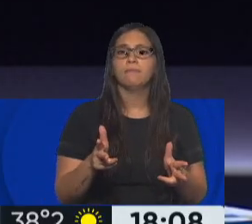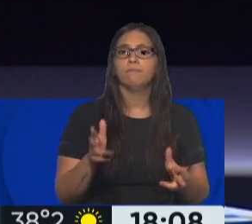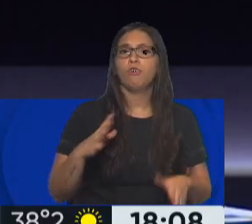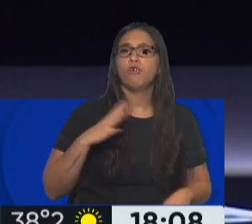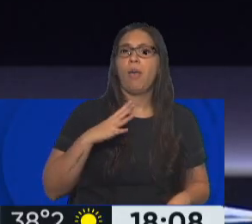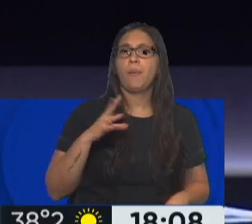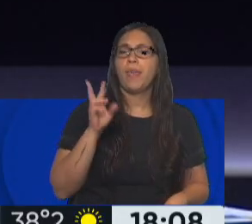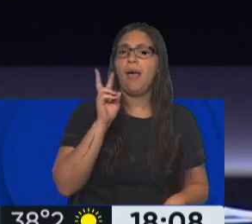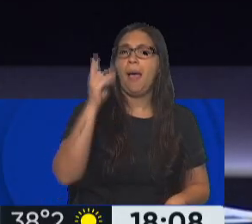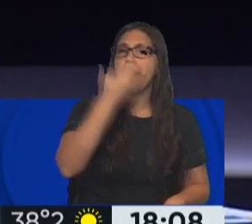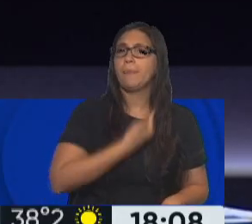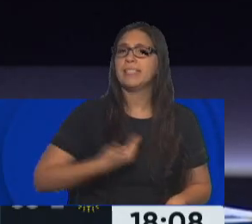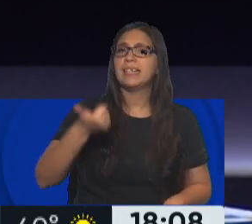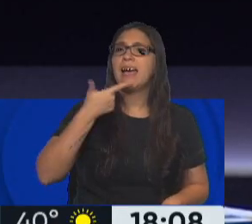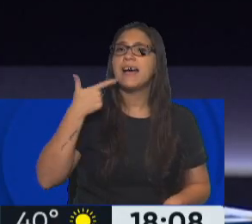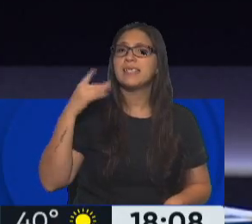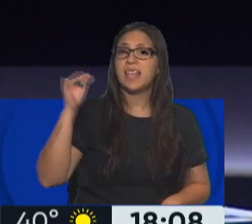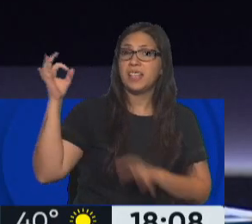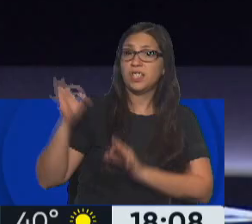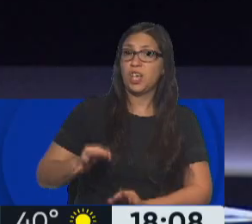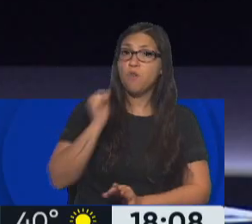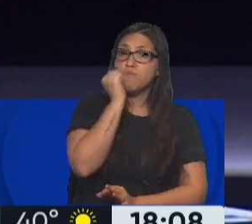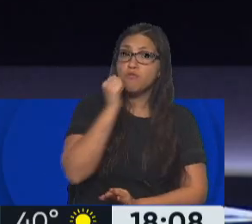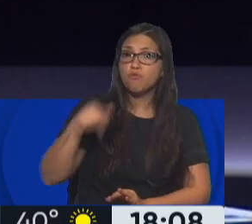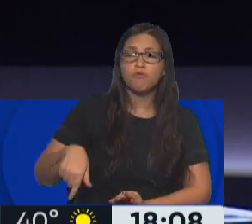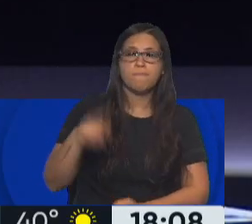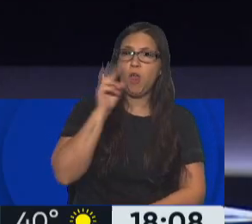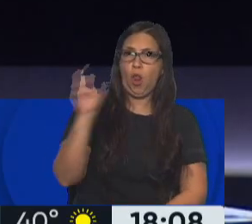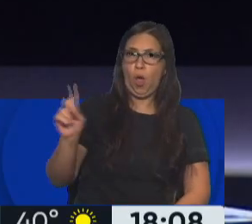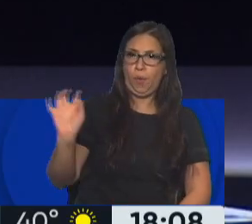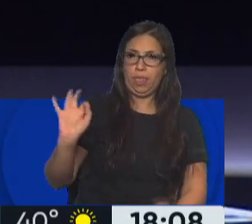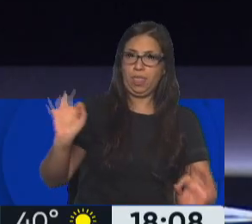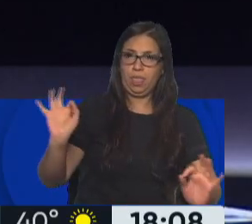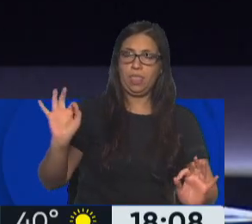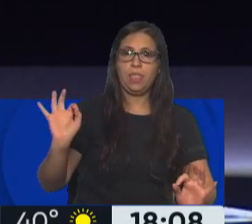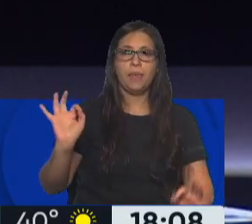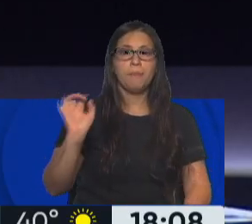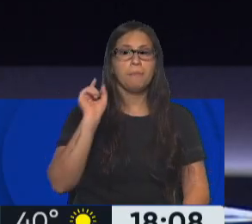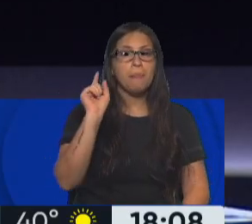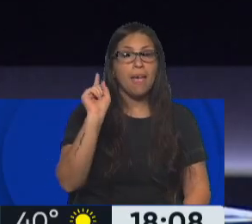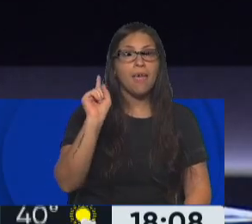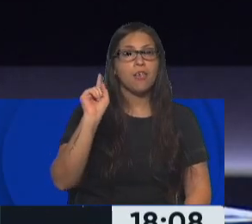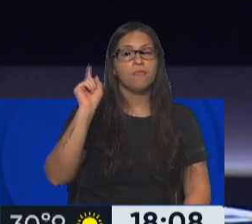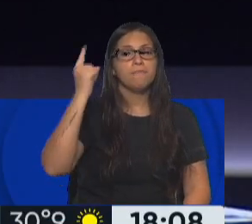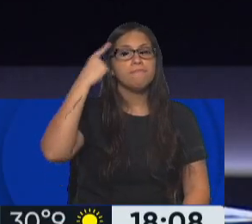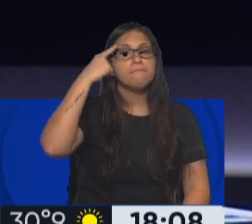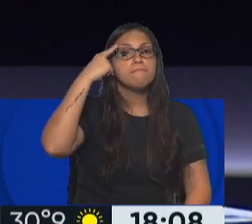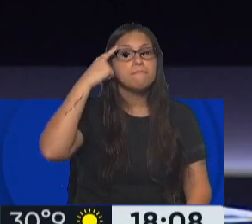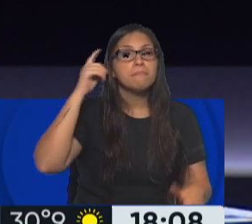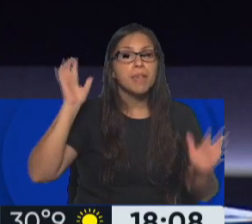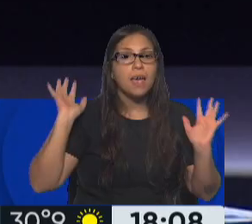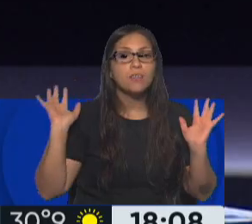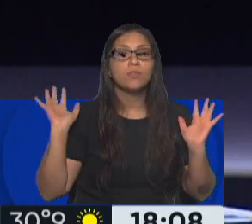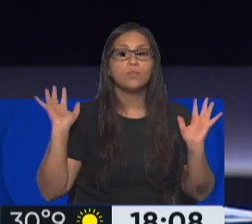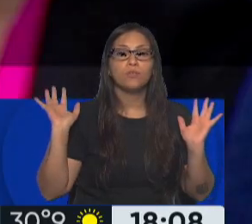я пока не виделся с президентом Асадом после его приезда в Москву. Но я